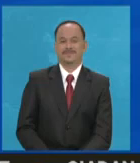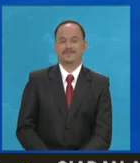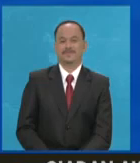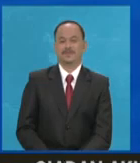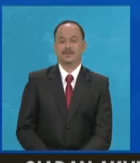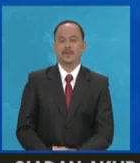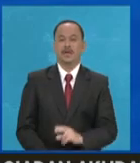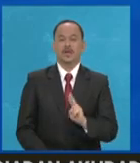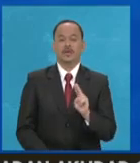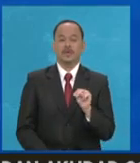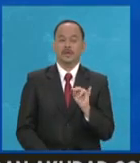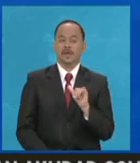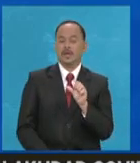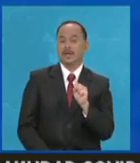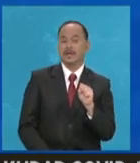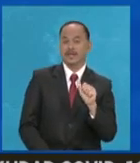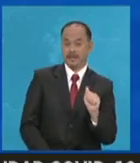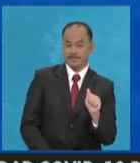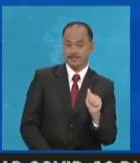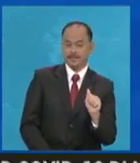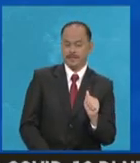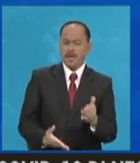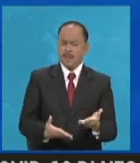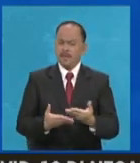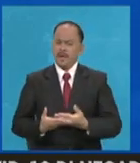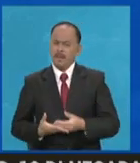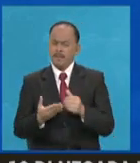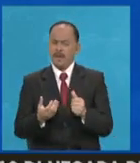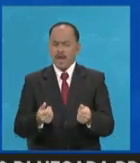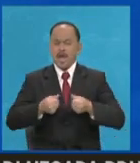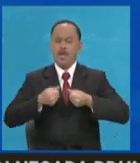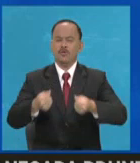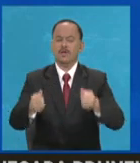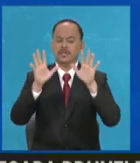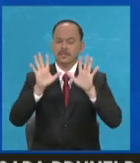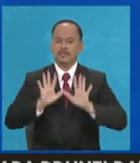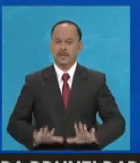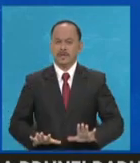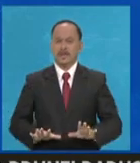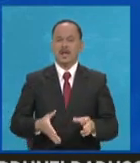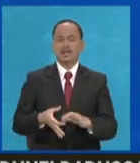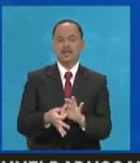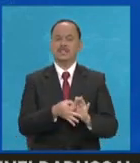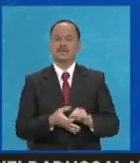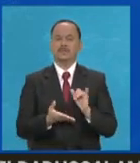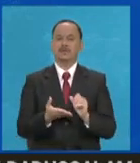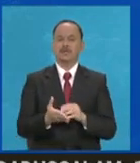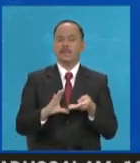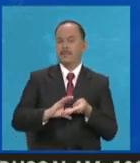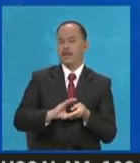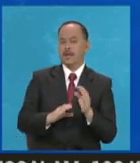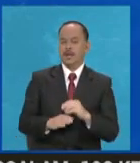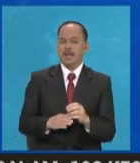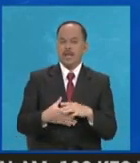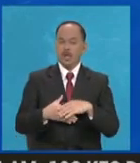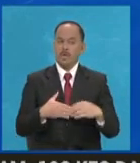Universitas Islam Sultan Syarif Ali Unisa menerima Anugerah Cemerlang Kerjasama industri Institut Perbankan dan Keuangan